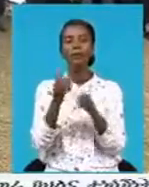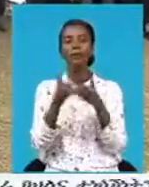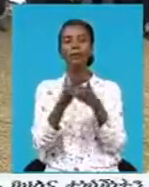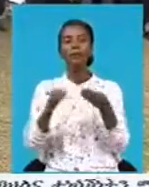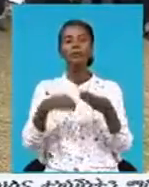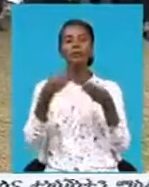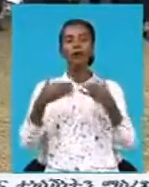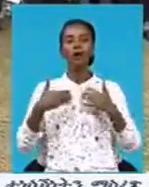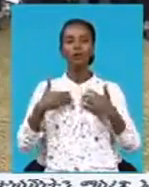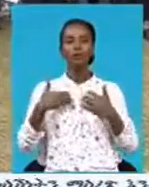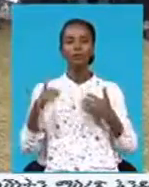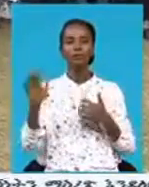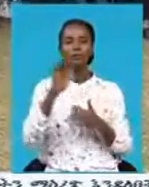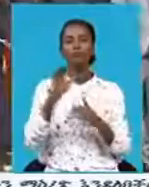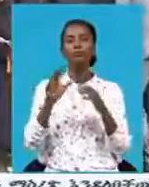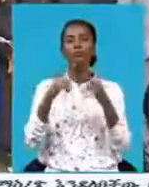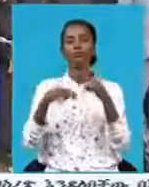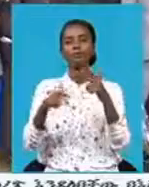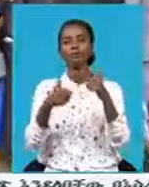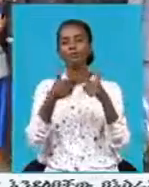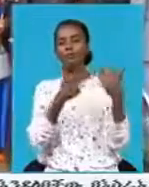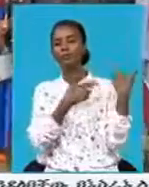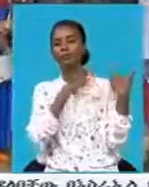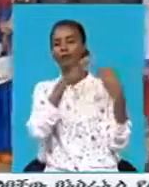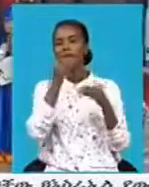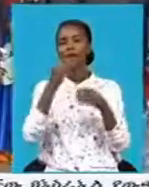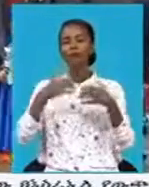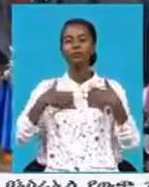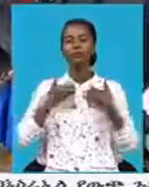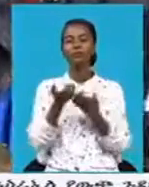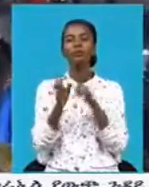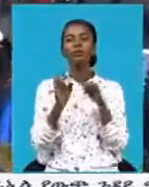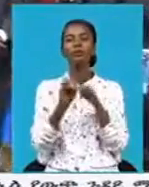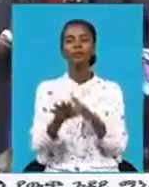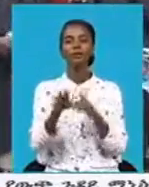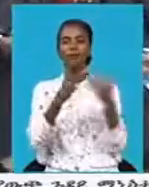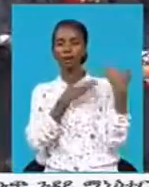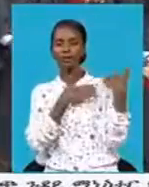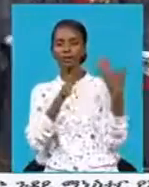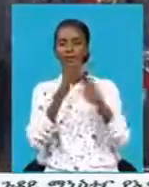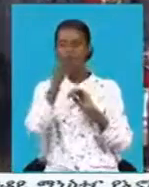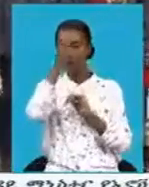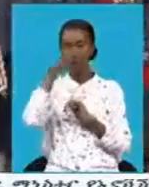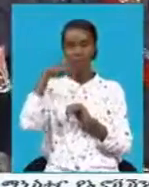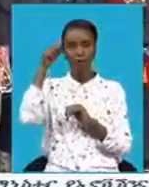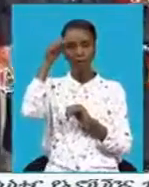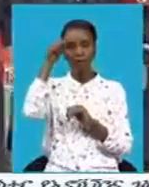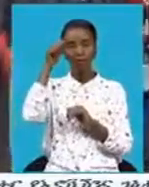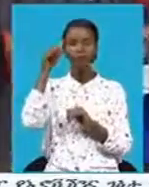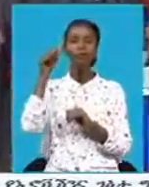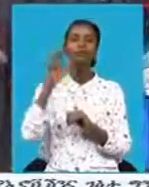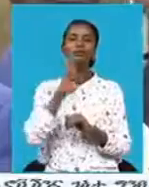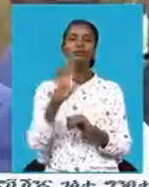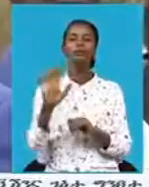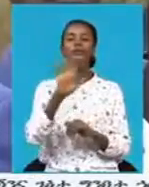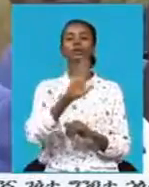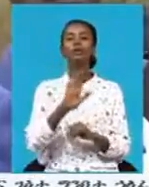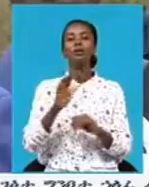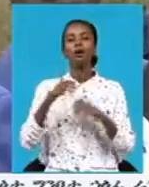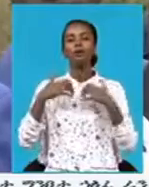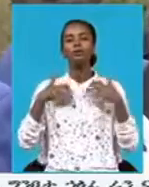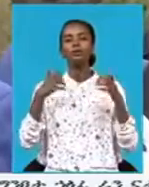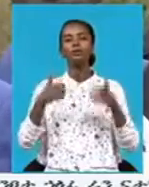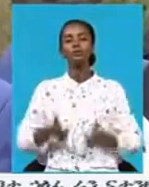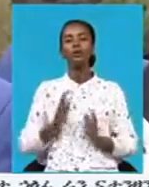የሰጡት የአርብቶ አደር ቢሮ ምክትል ቢሮ ኃላፊና የአርብቶ አደር ጉዳዮች ዘርፍ ኃላፊ የሆኑት አቶ አይዴ ሶምቦዶ ናቸው። አርሶ አደር የኑሮ መሰረት